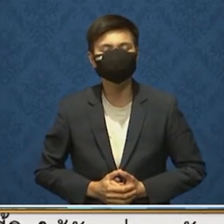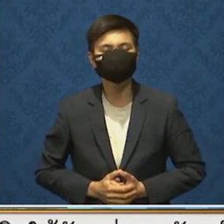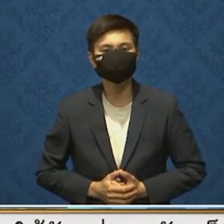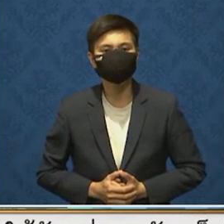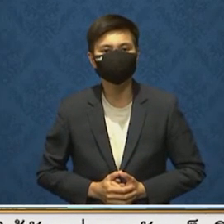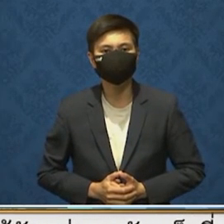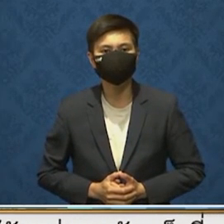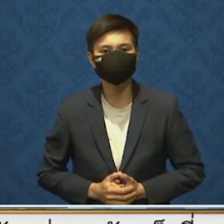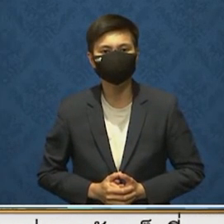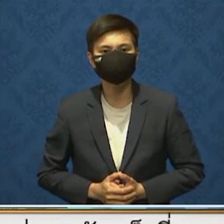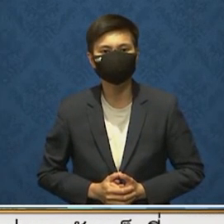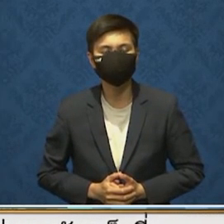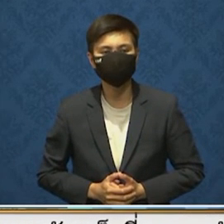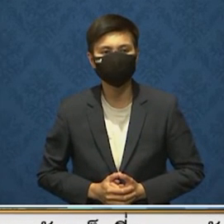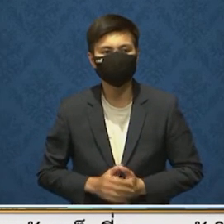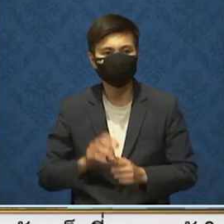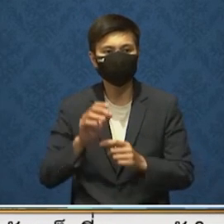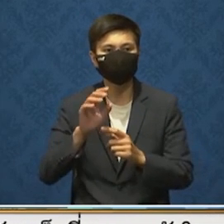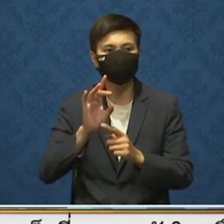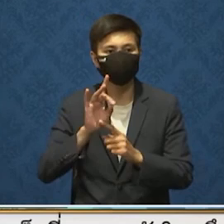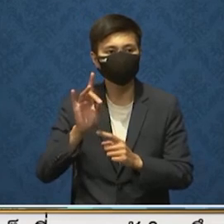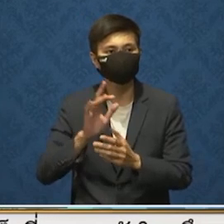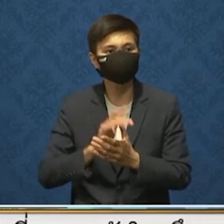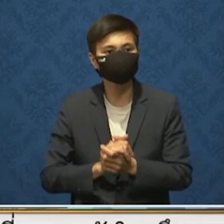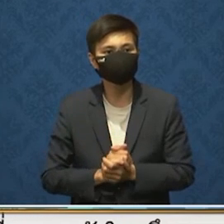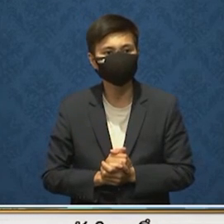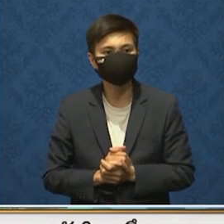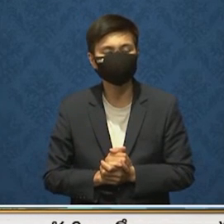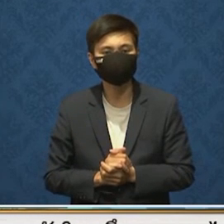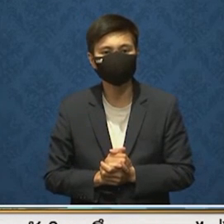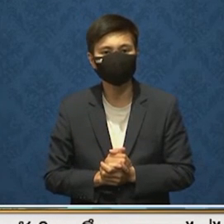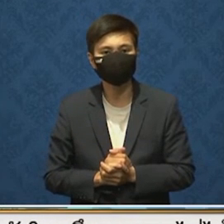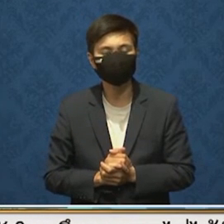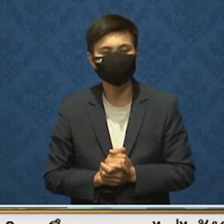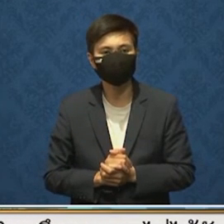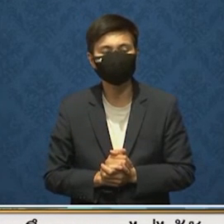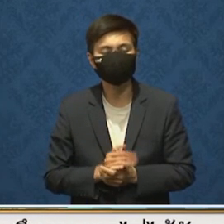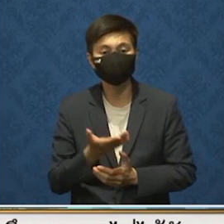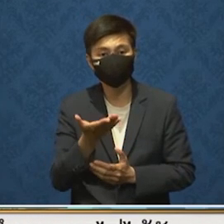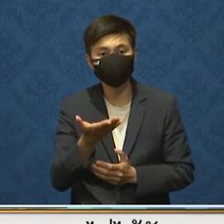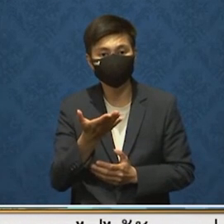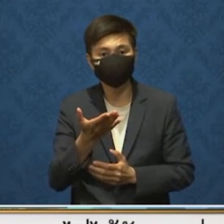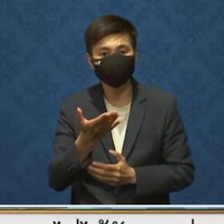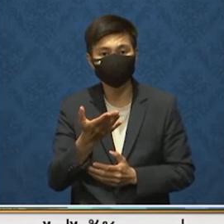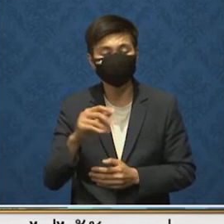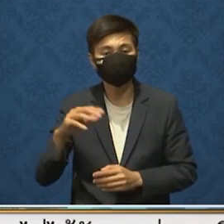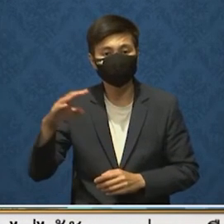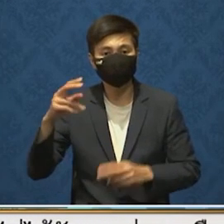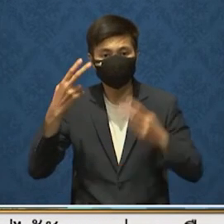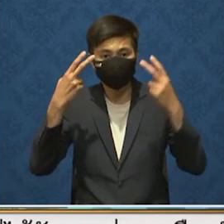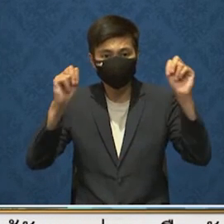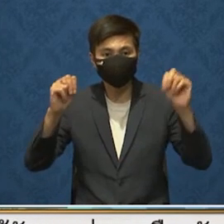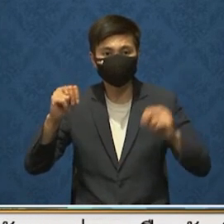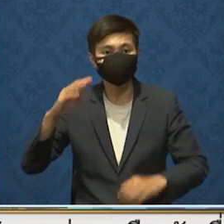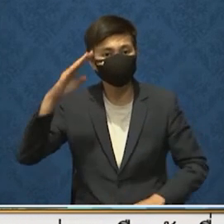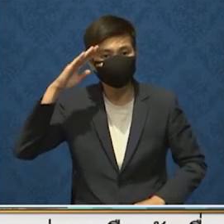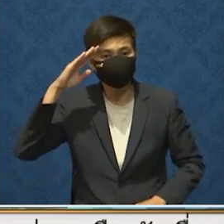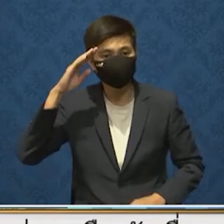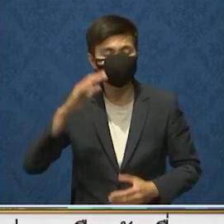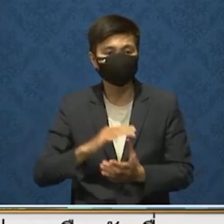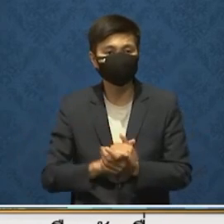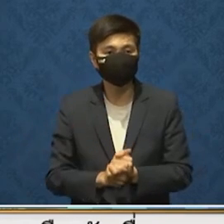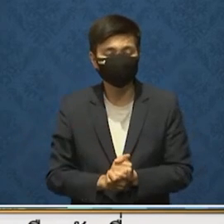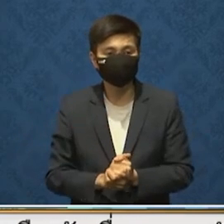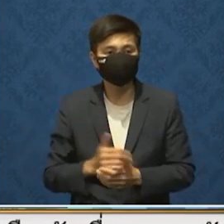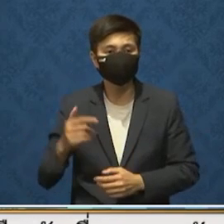เทศ 28 ครับเทศที่คุประยุด ยิตอาณาดมาทำอะไรไมเซล์เร วาคุ